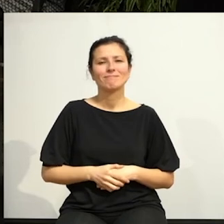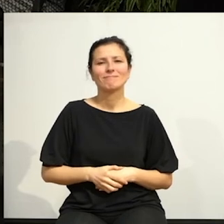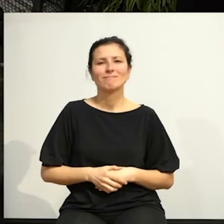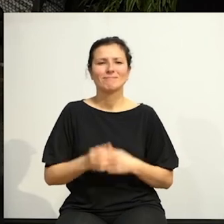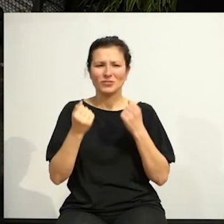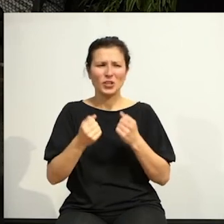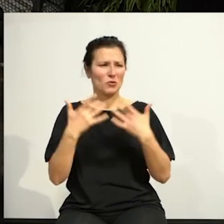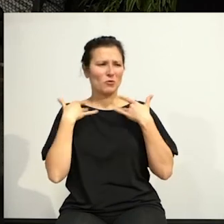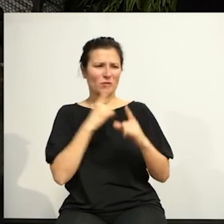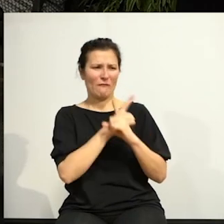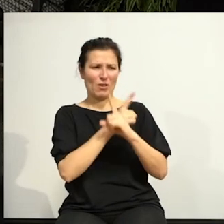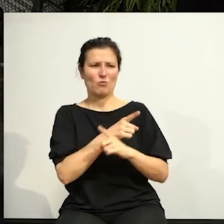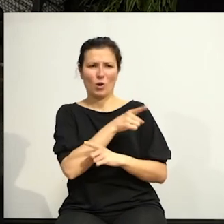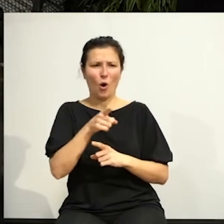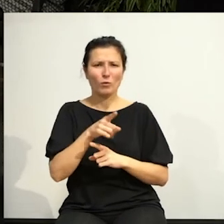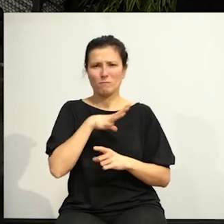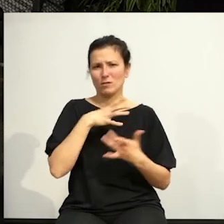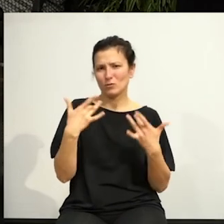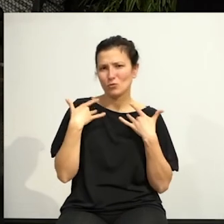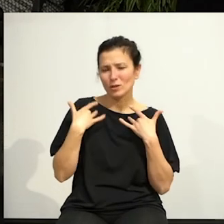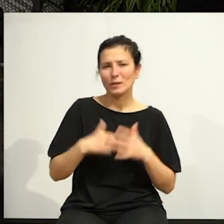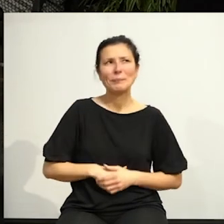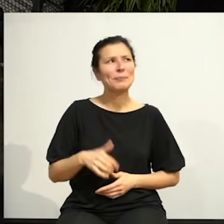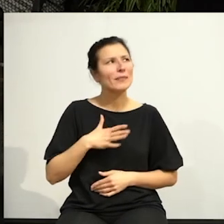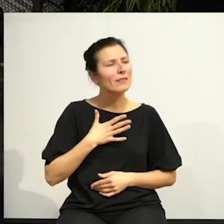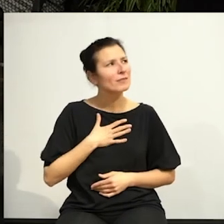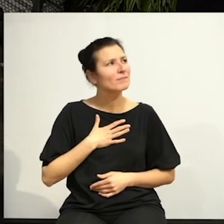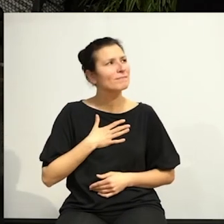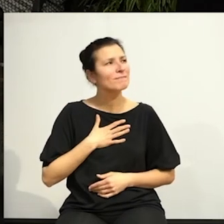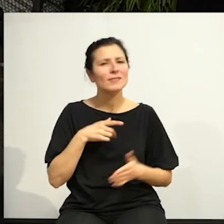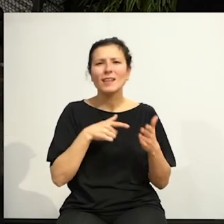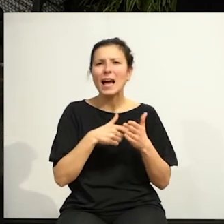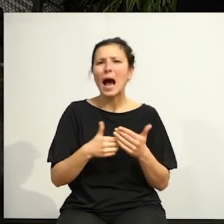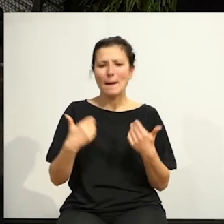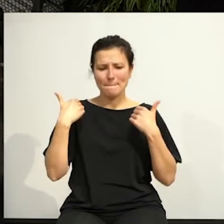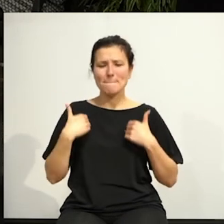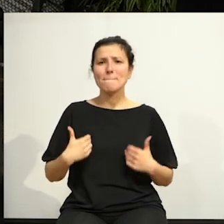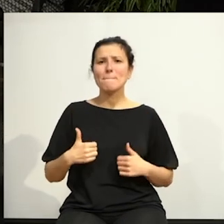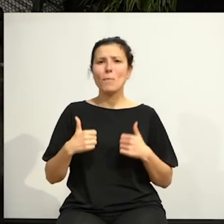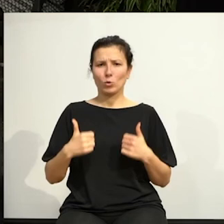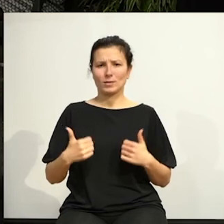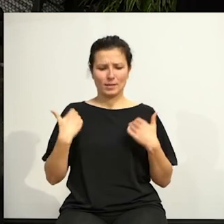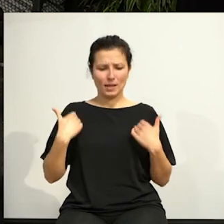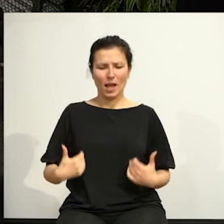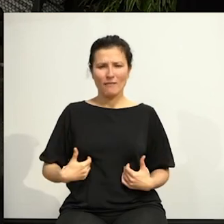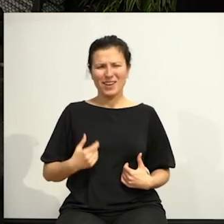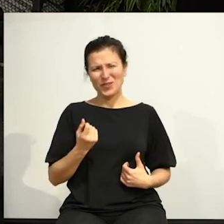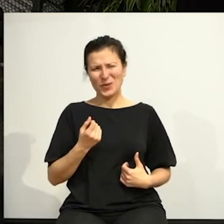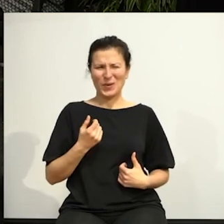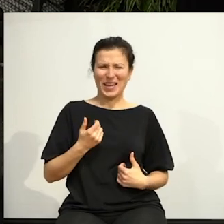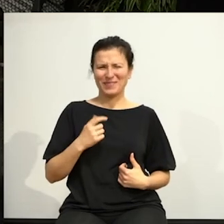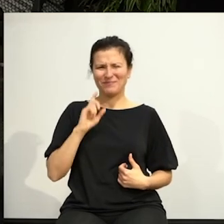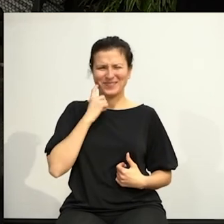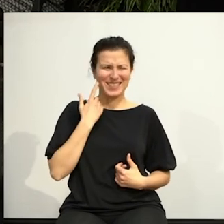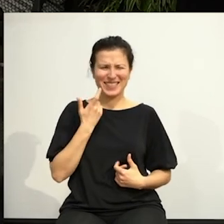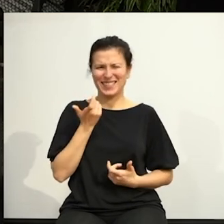byłoby żyć w ten sposób. Wydaje się nawet, że tego rodzaju postawa jest trochę śmieszna